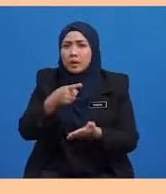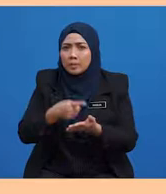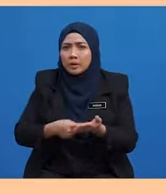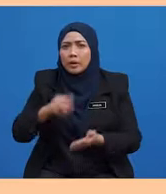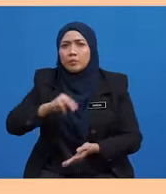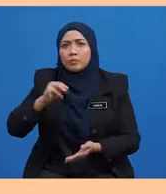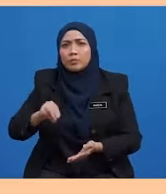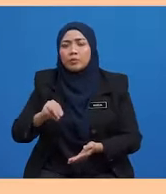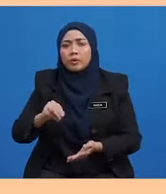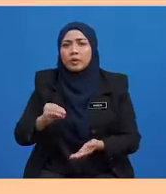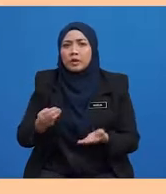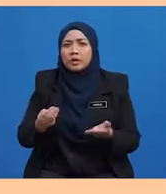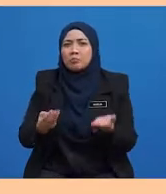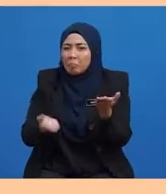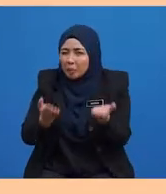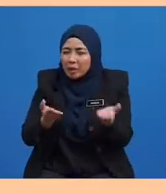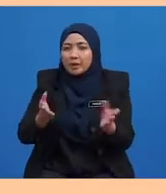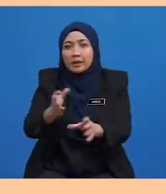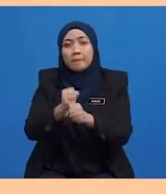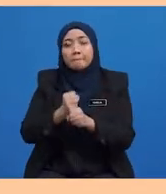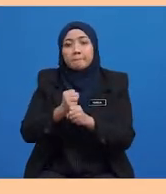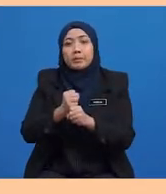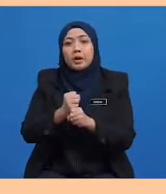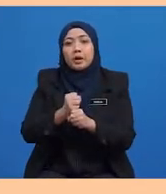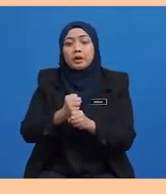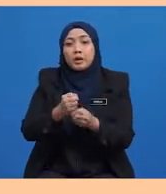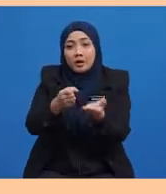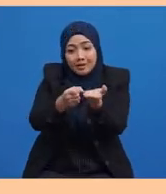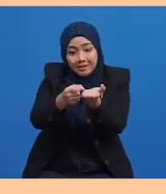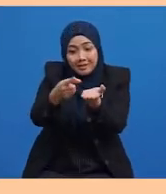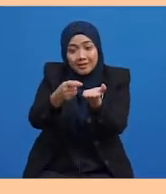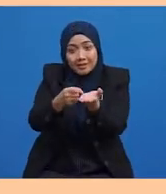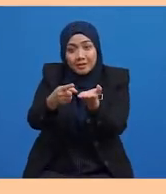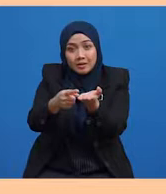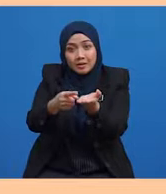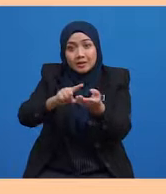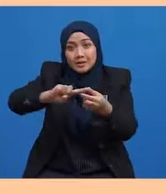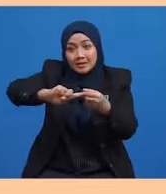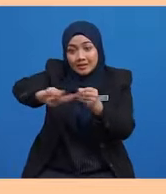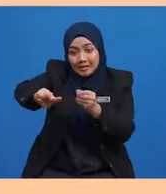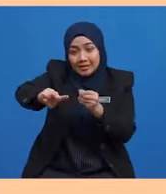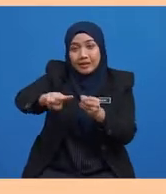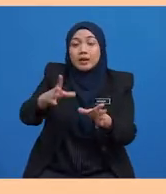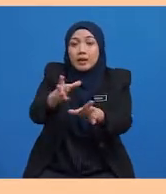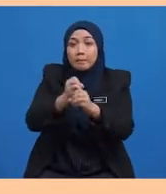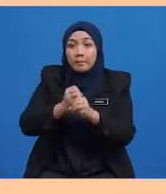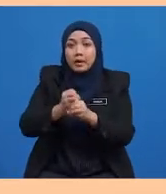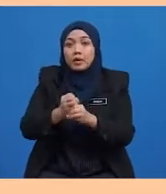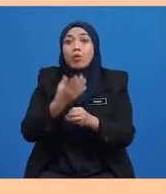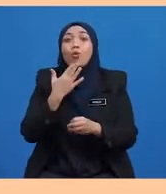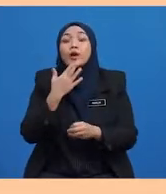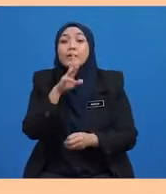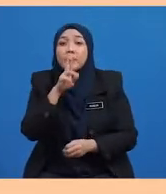Ini kerana setiap satu guli adalah berlainan warna. Hai murid-murid, cuba